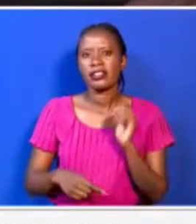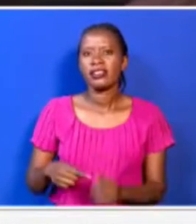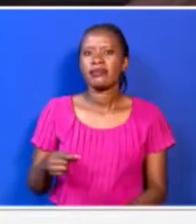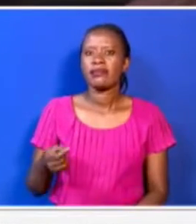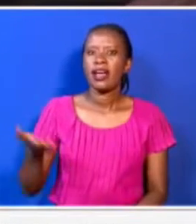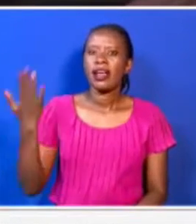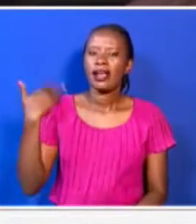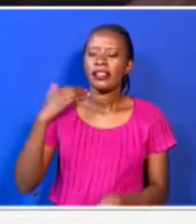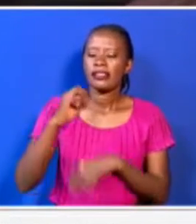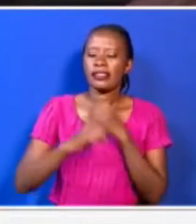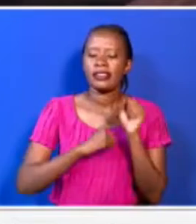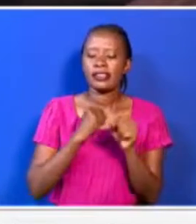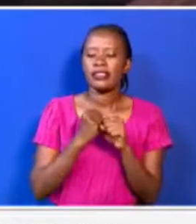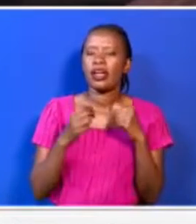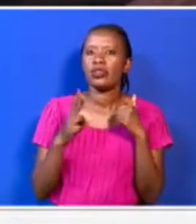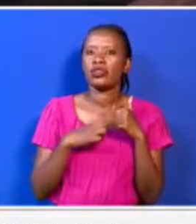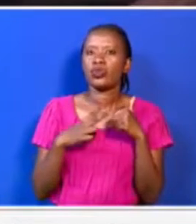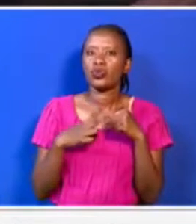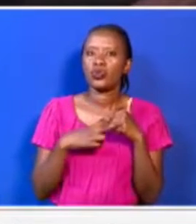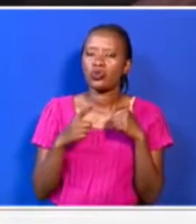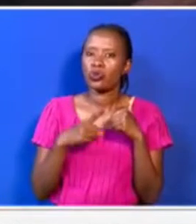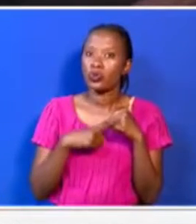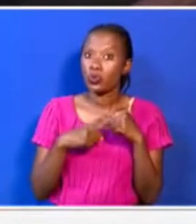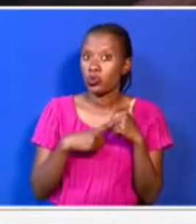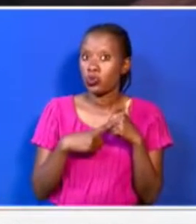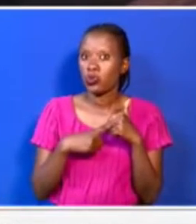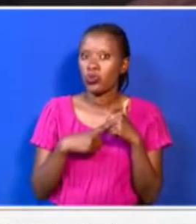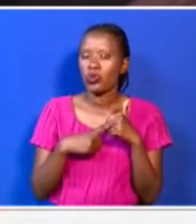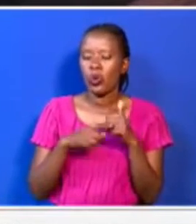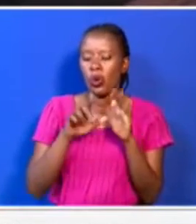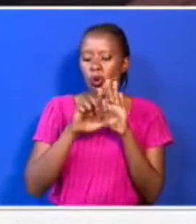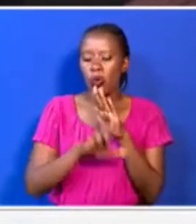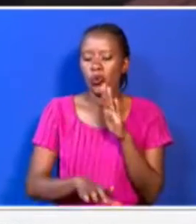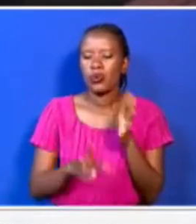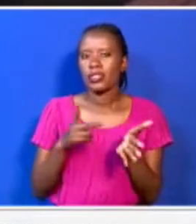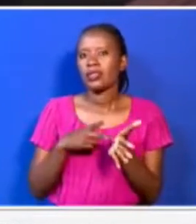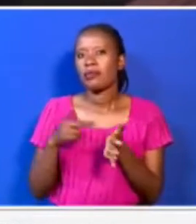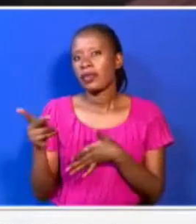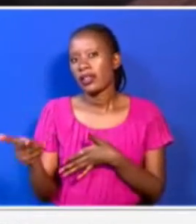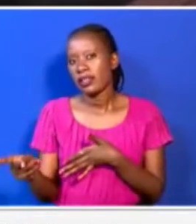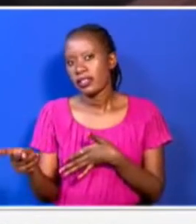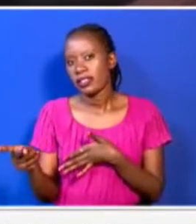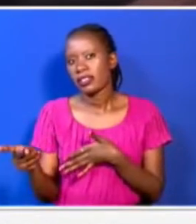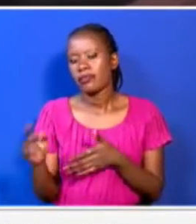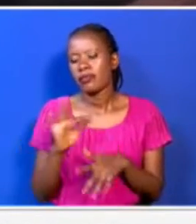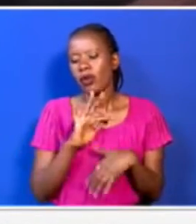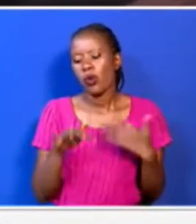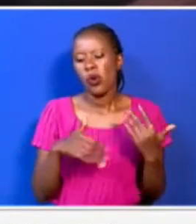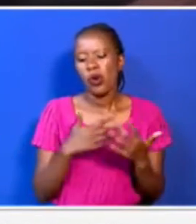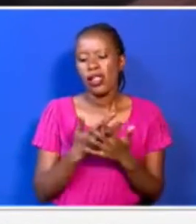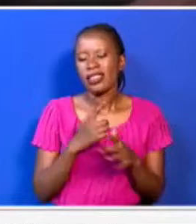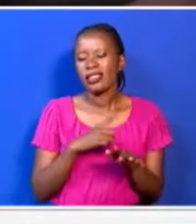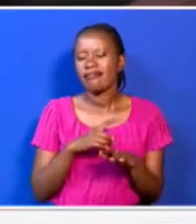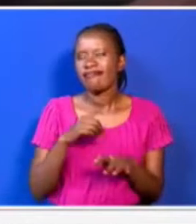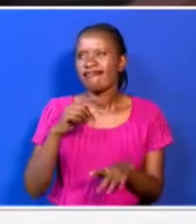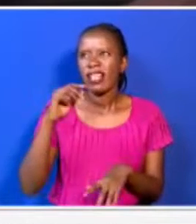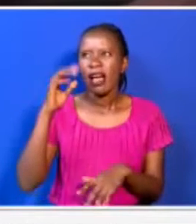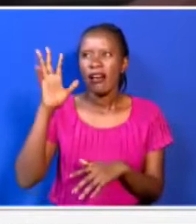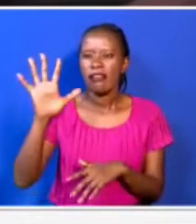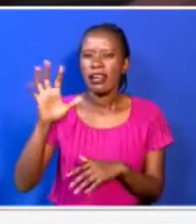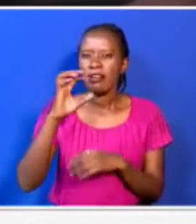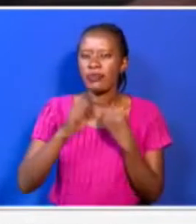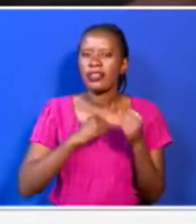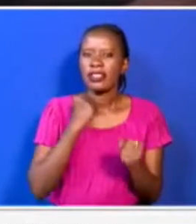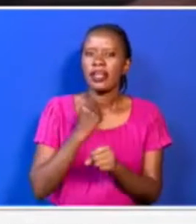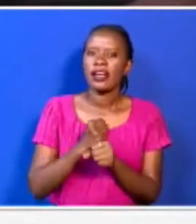Juni. Ilikuwa bei ya chini zaidi. Na hiyo wakati yote miaka 5-10